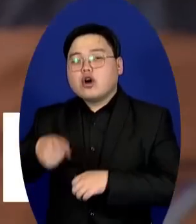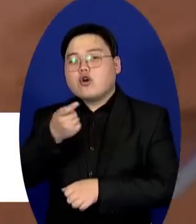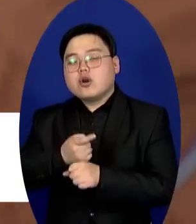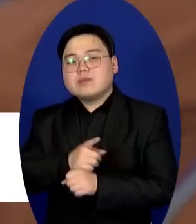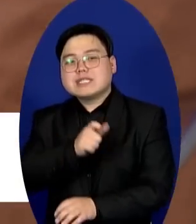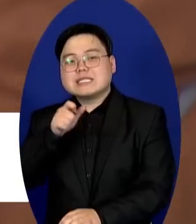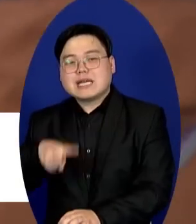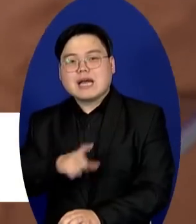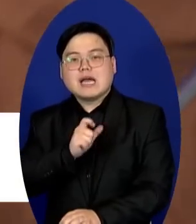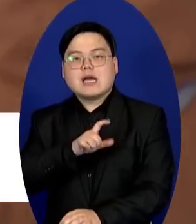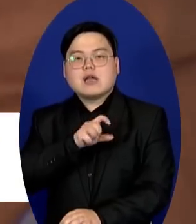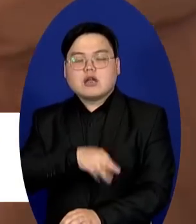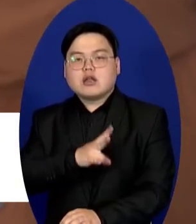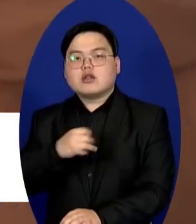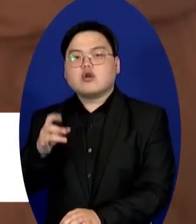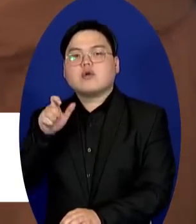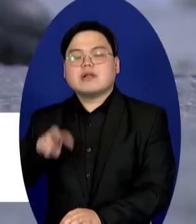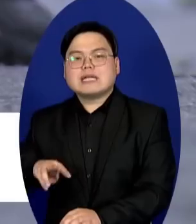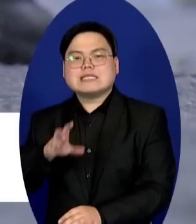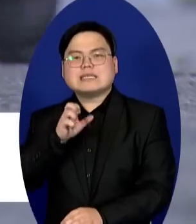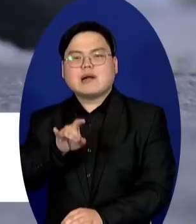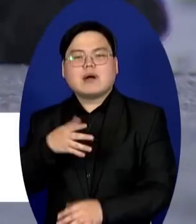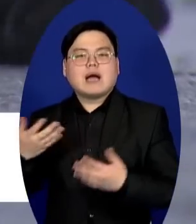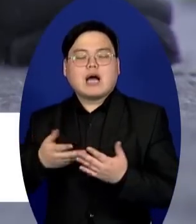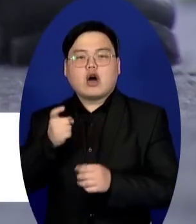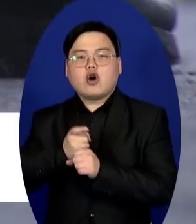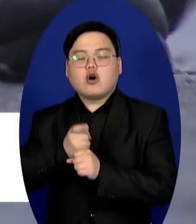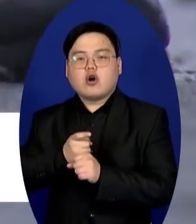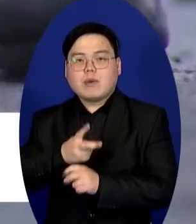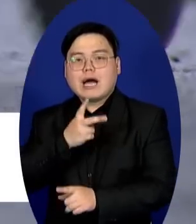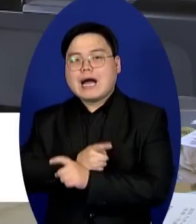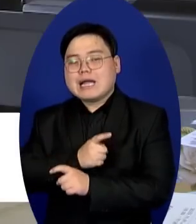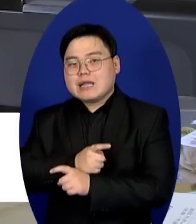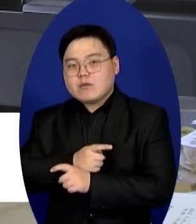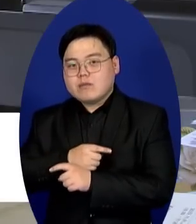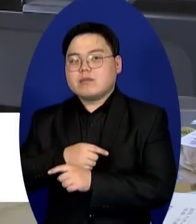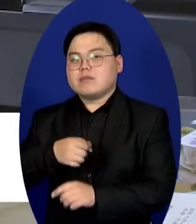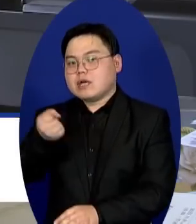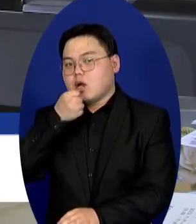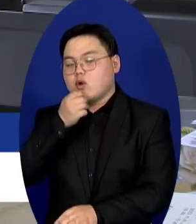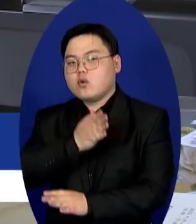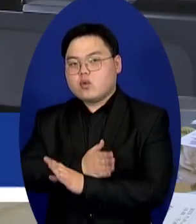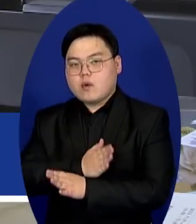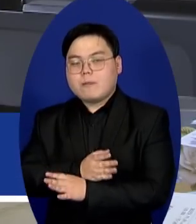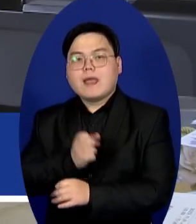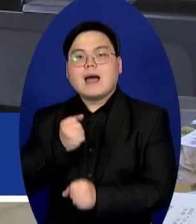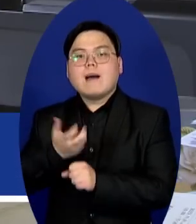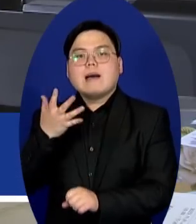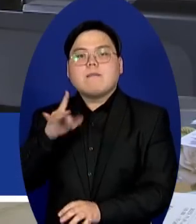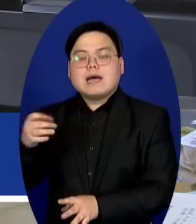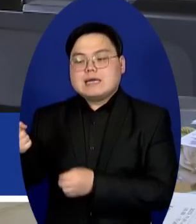эрэлт нийлүүлэлт аль салбарт байгааг бид хөдөлмөр халамж үйлчлэгийн ерөнхий газраас тодруулсан. Ажлын байрны захиалгын аваад үзэх юм